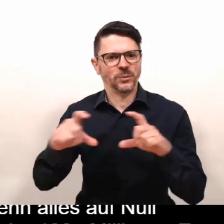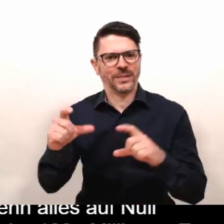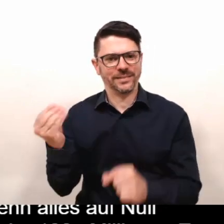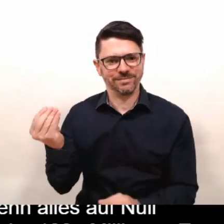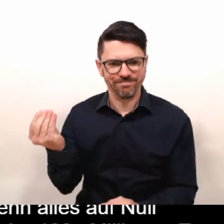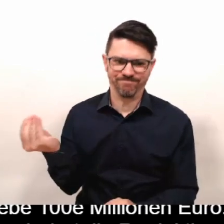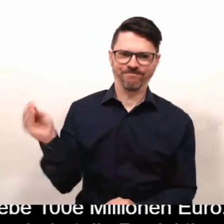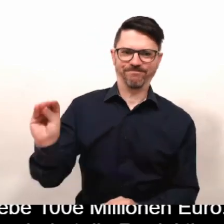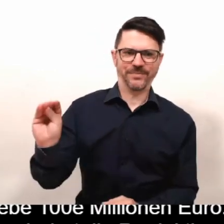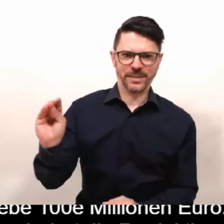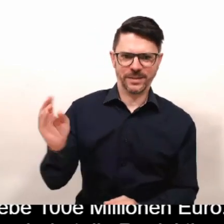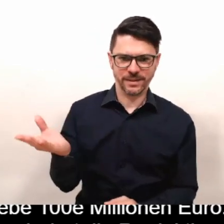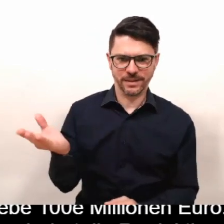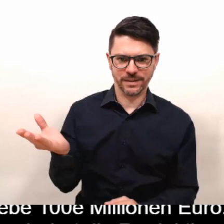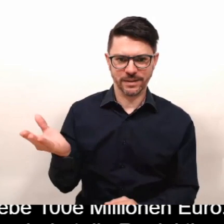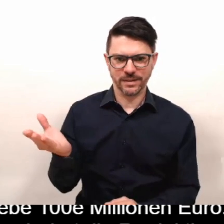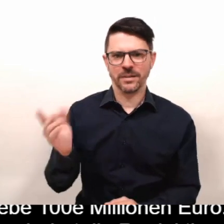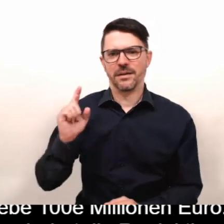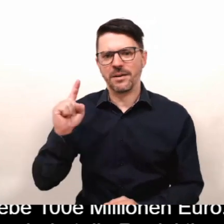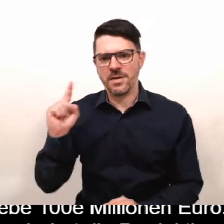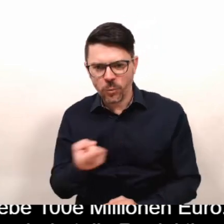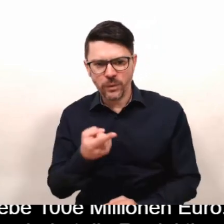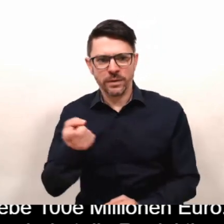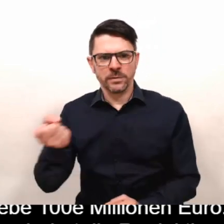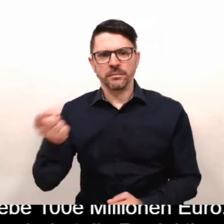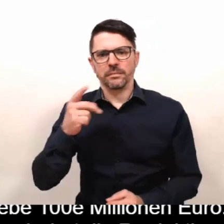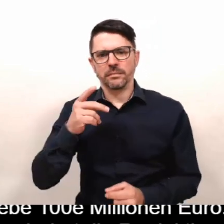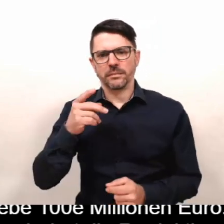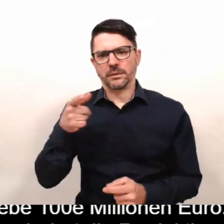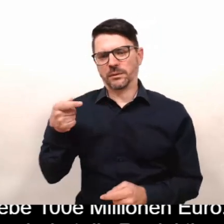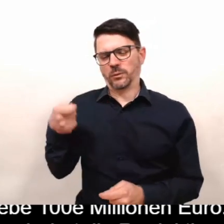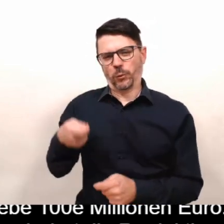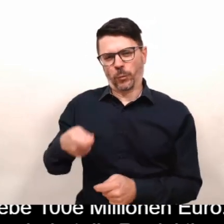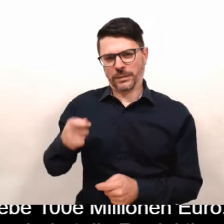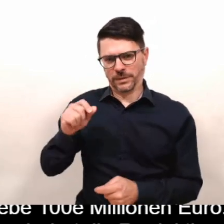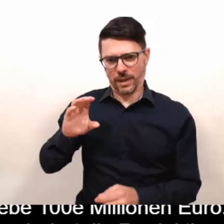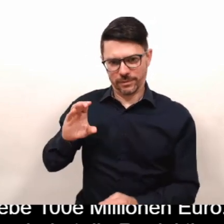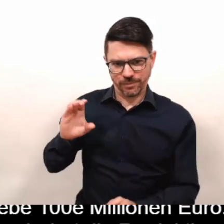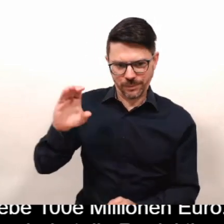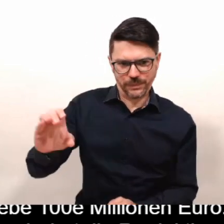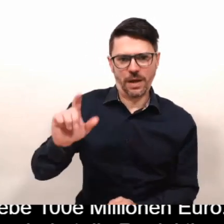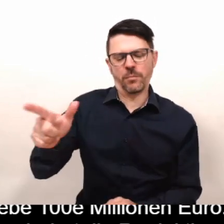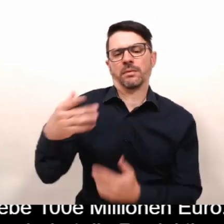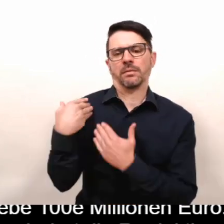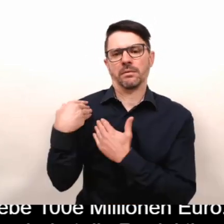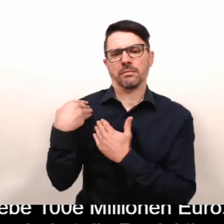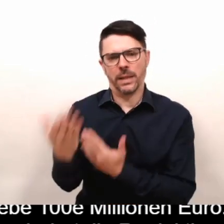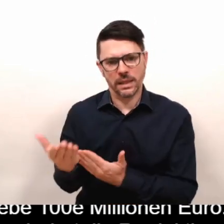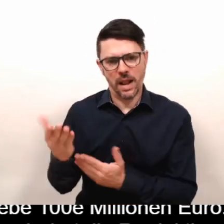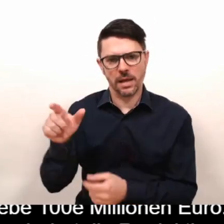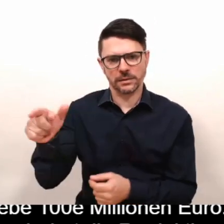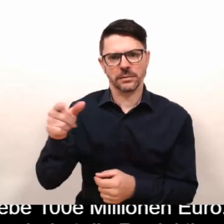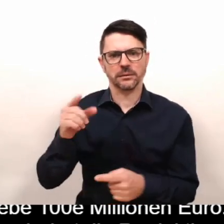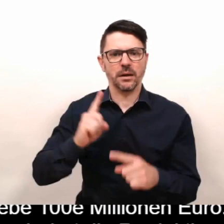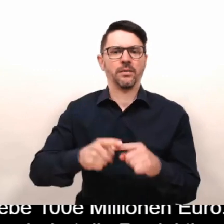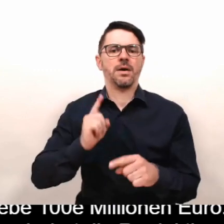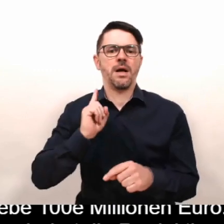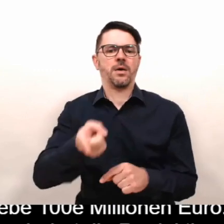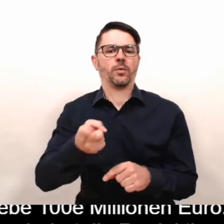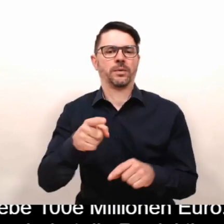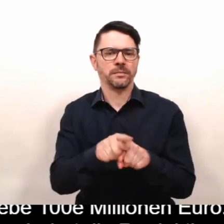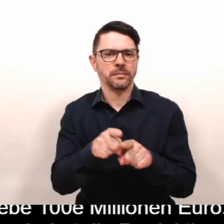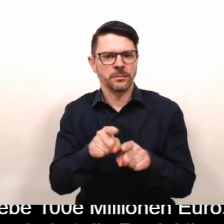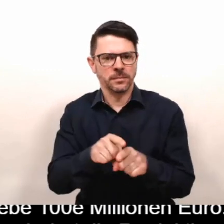wirklich diese Branche weiterhin auch politisch zu unterstützen. Sie haben ja zuletzt mitbekommen, dass es sehr umstritten ist, ob man Autoprämien